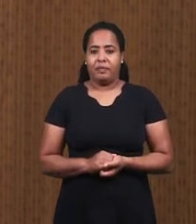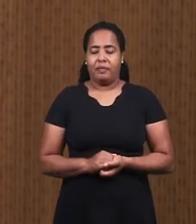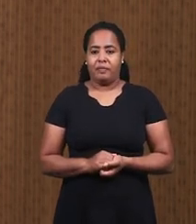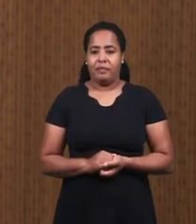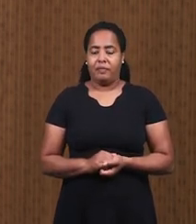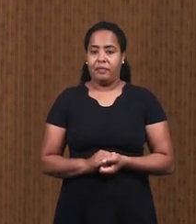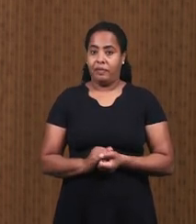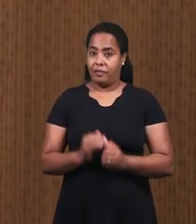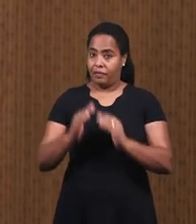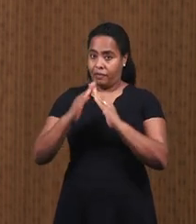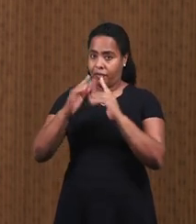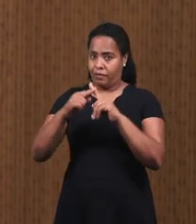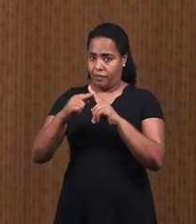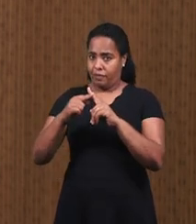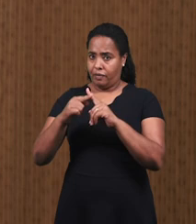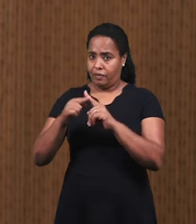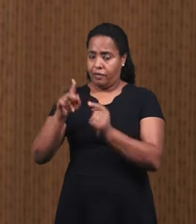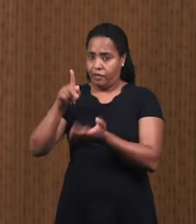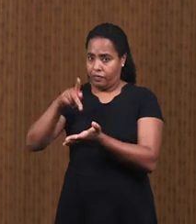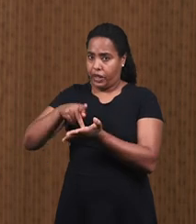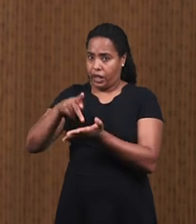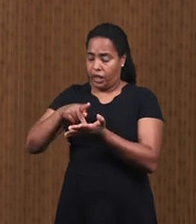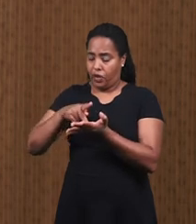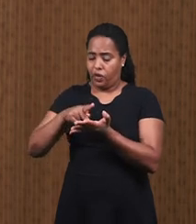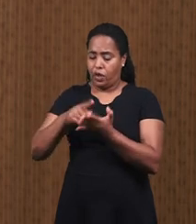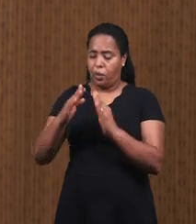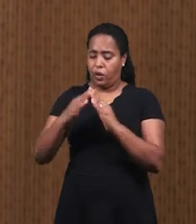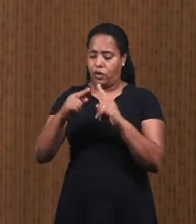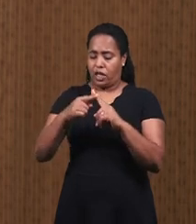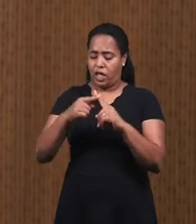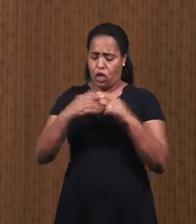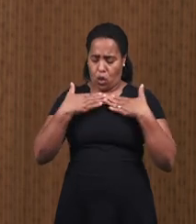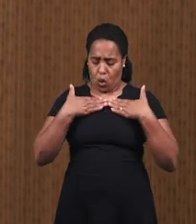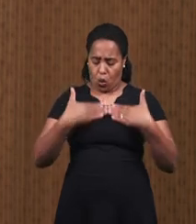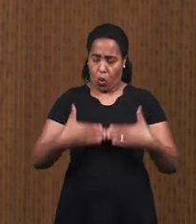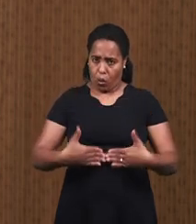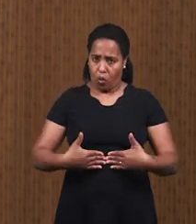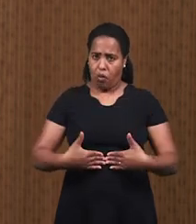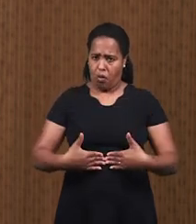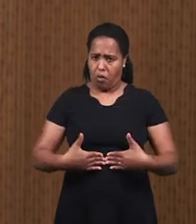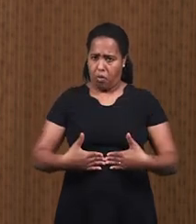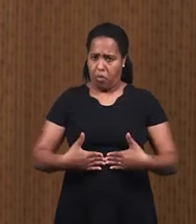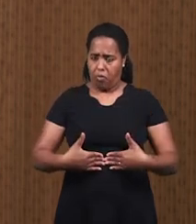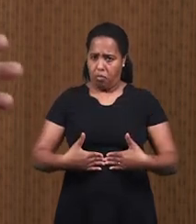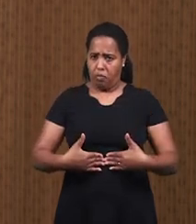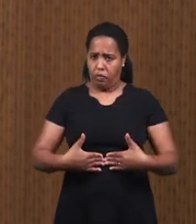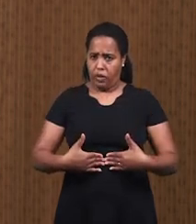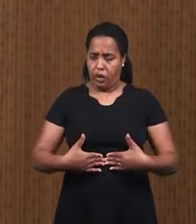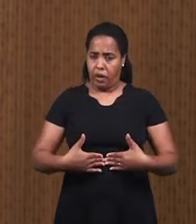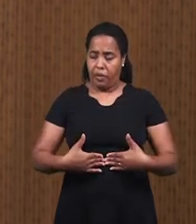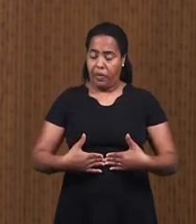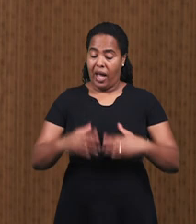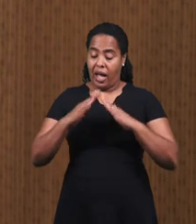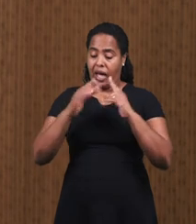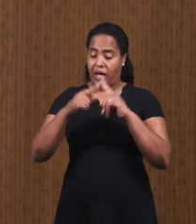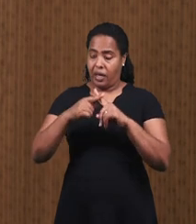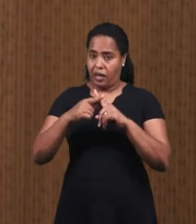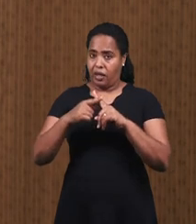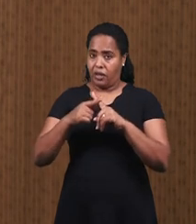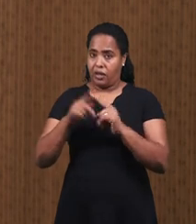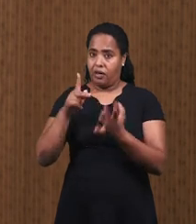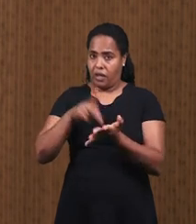l'Église véritable, parce que nous parlons l'Église dans le sens, nous ne parlons pas d'une dénomination.